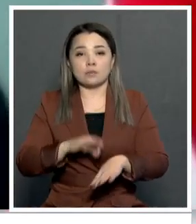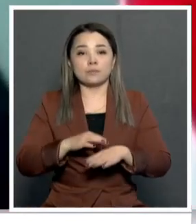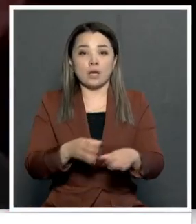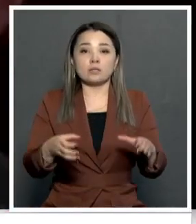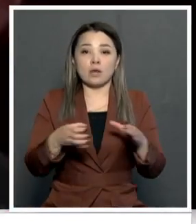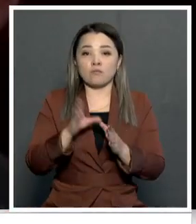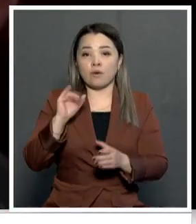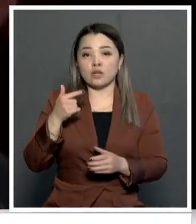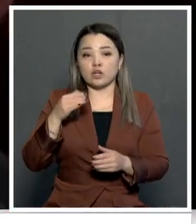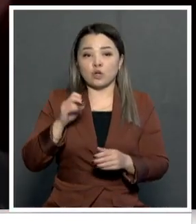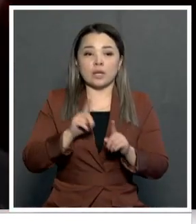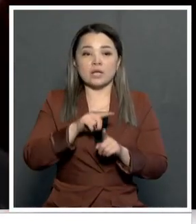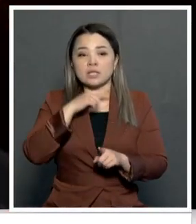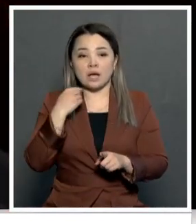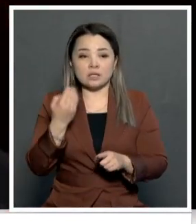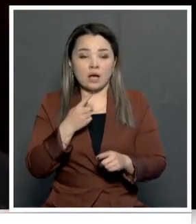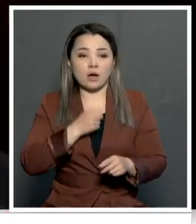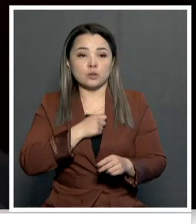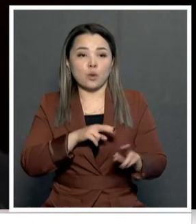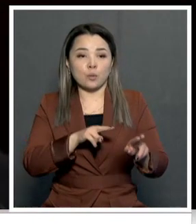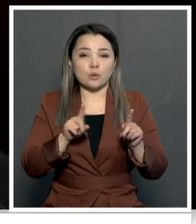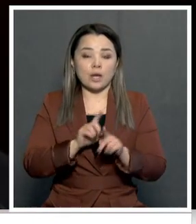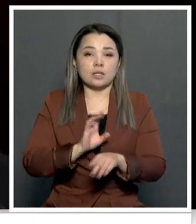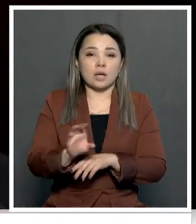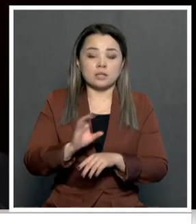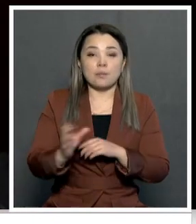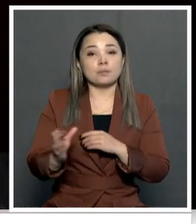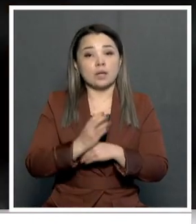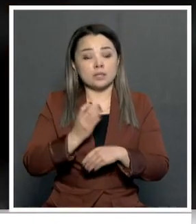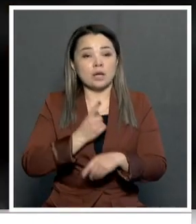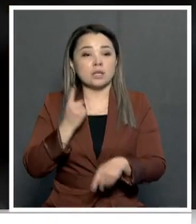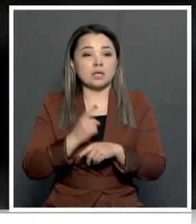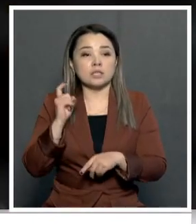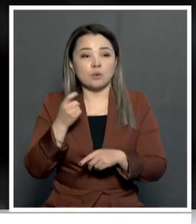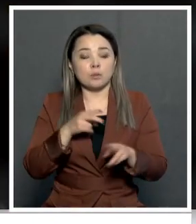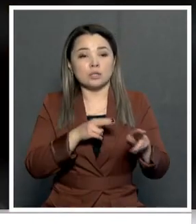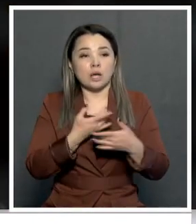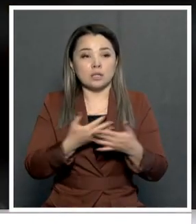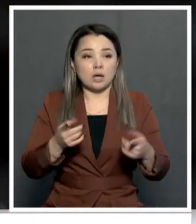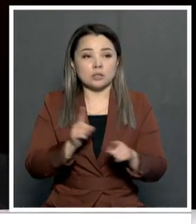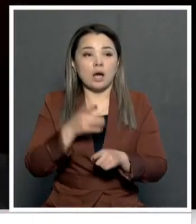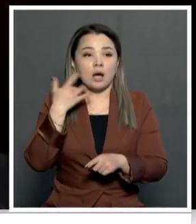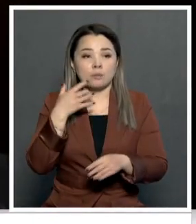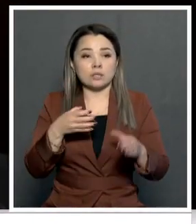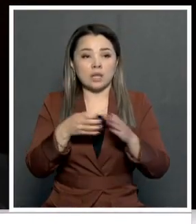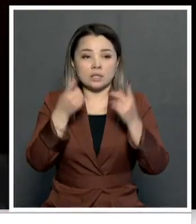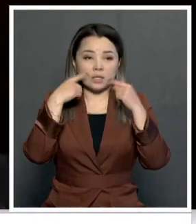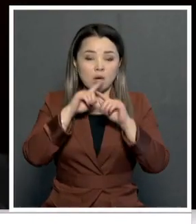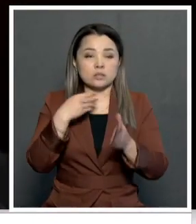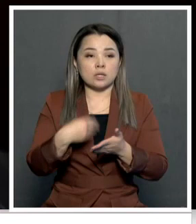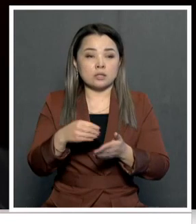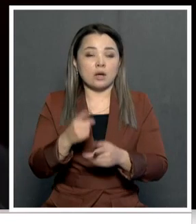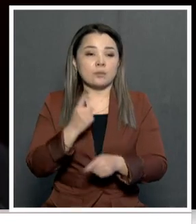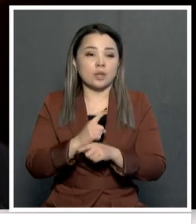сәйкес Вашингтон ресейдің қару-жарақ экспорты мен импортына тыйым салып, химиялық қару жасауға қажетті америкалық технологияны сатып